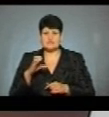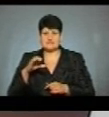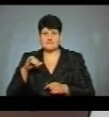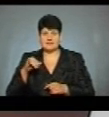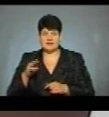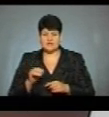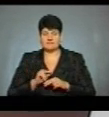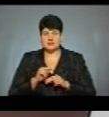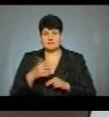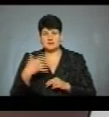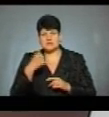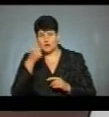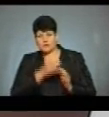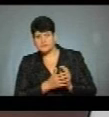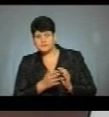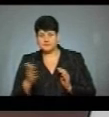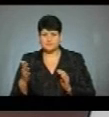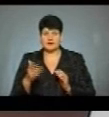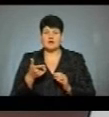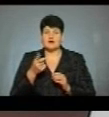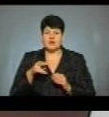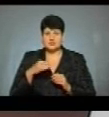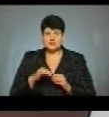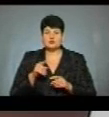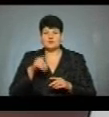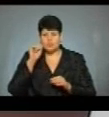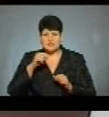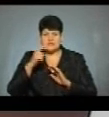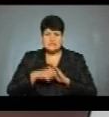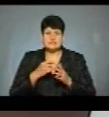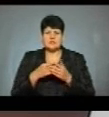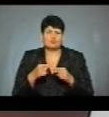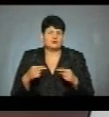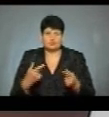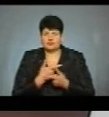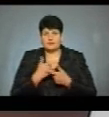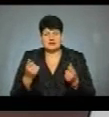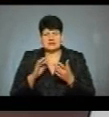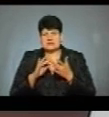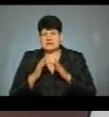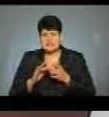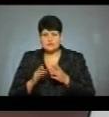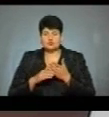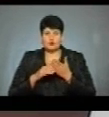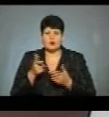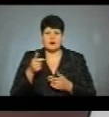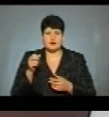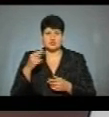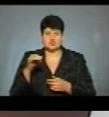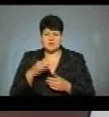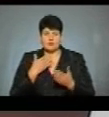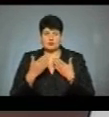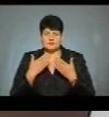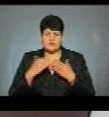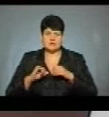людей віком від 50 років гаджетознавства для того, щоб вони могли дізнатися будь-яку інформацію з інтернету за допомогою гаджетів,